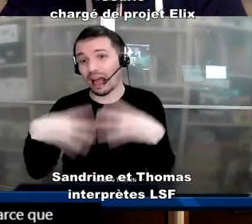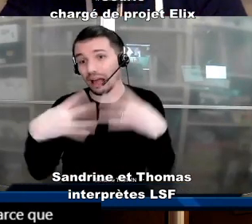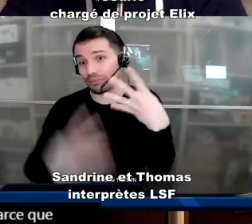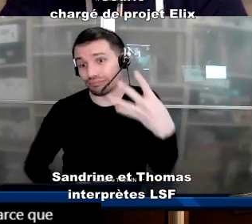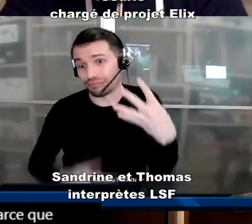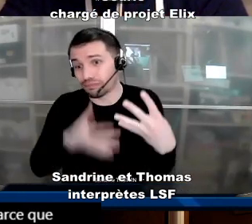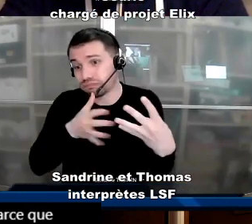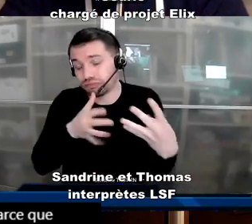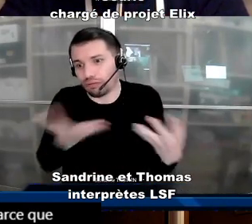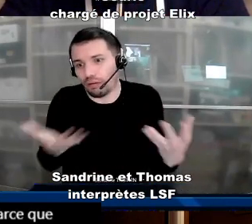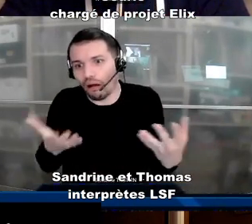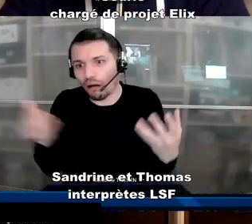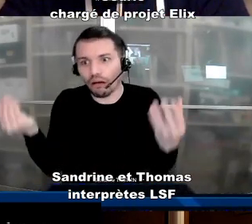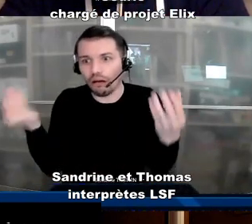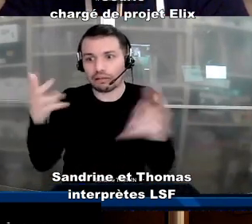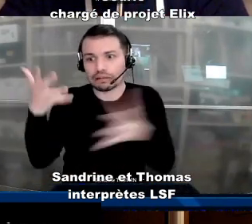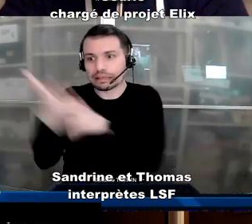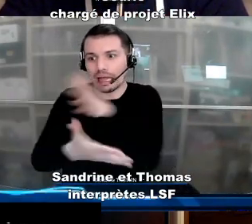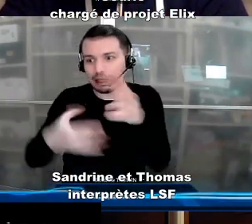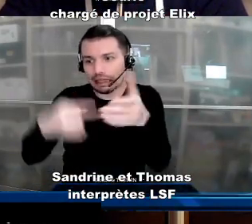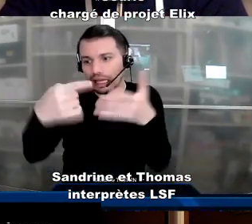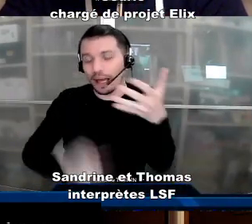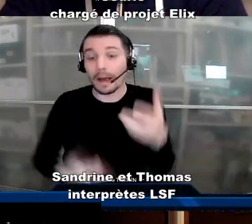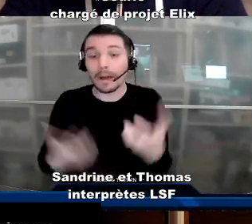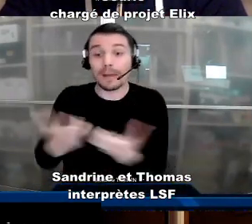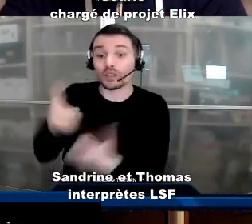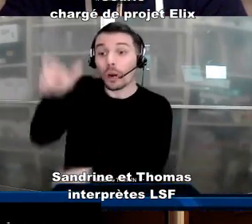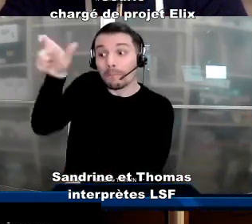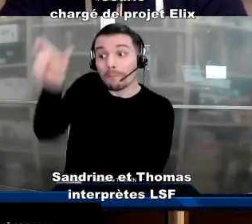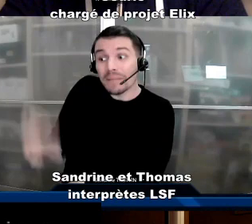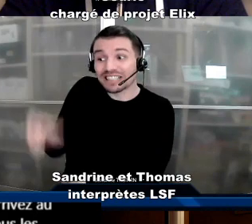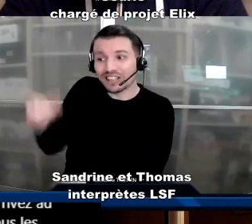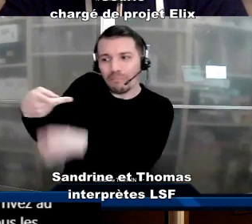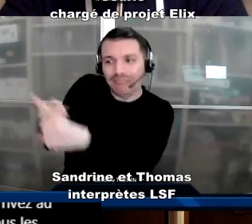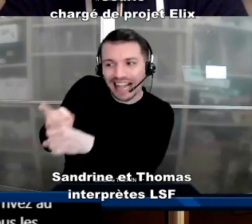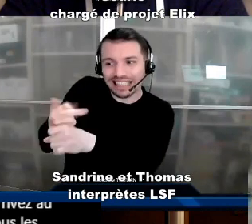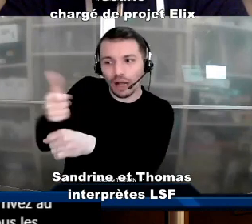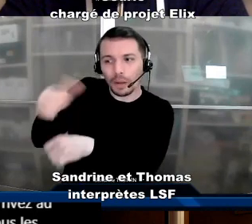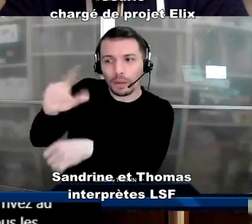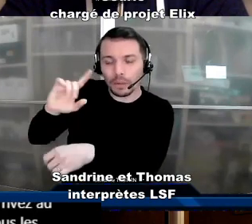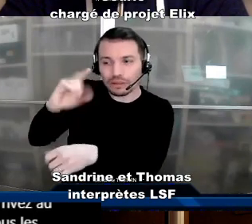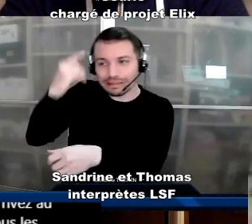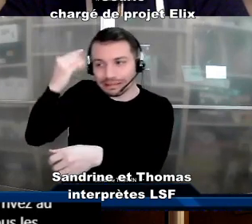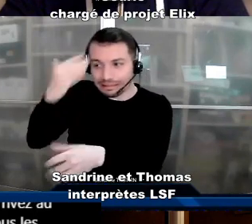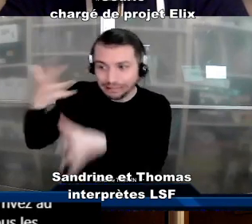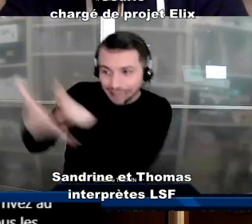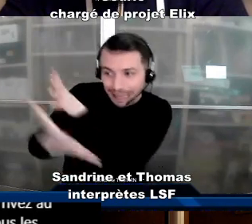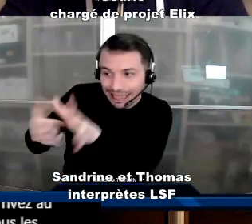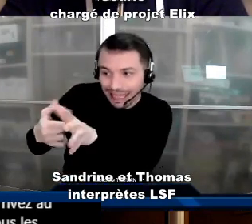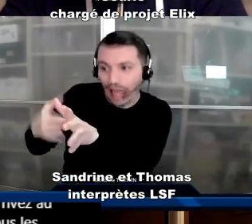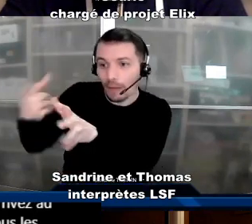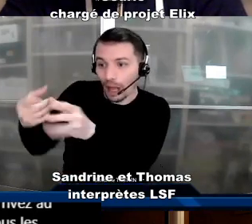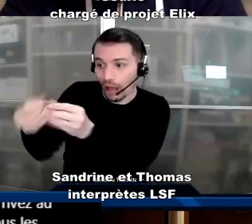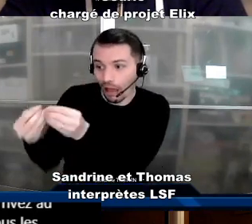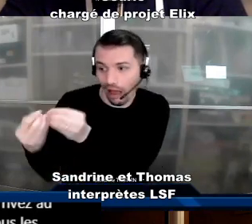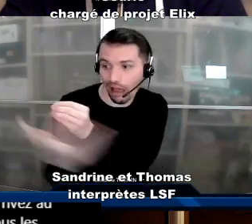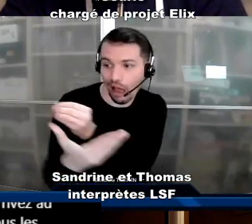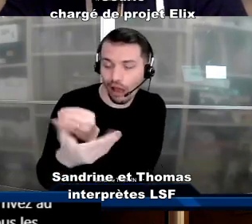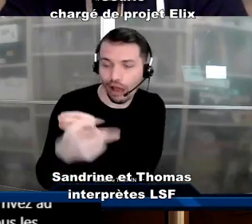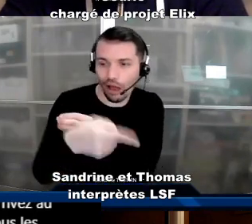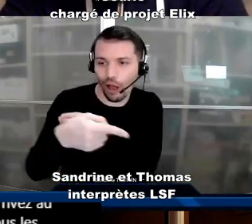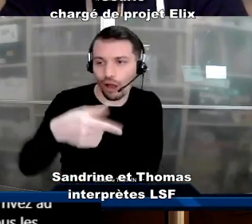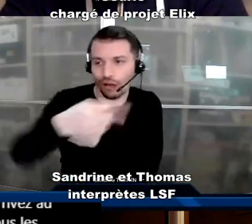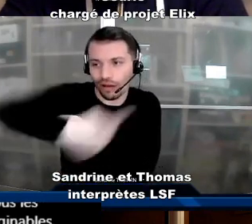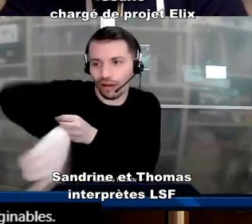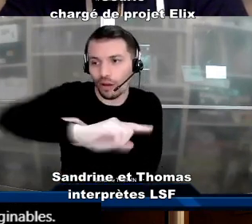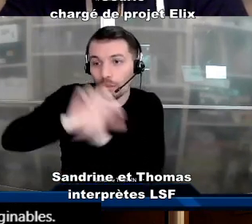qui travaille dans un garage, qui parle la langue des signes, il faut qu'elle puisse communiquer avec ses collègues. Tout à fait. Alors